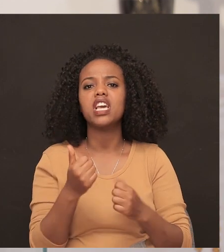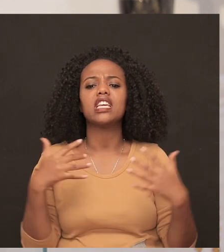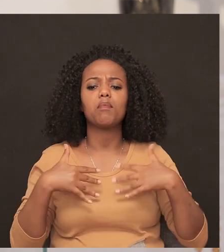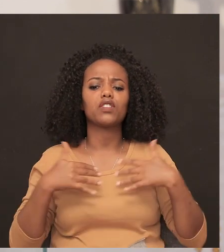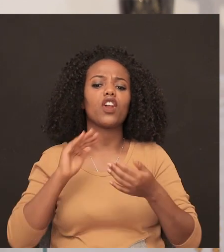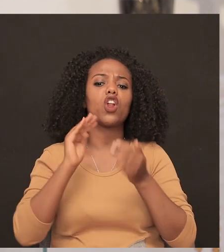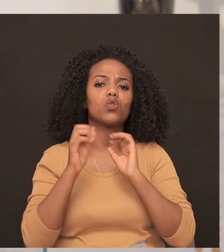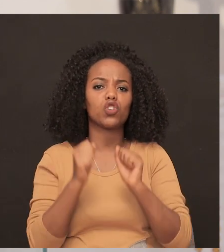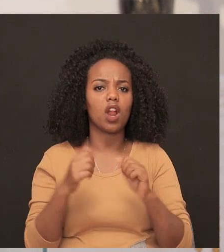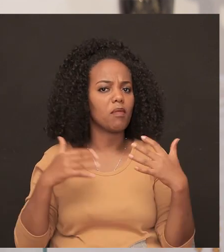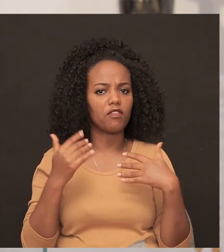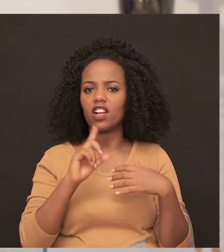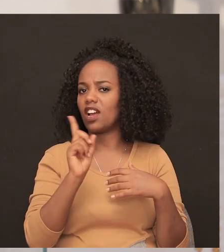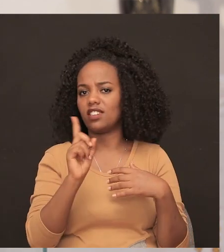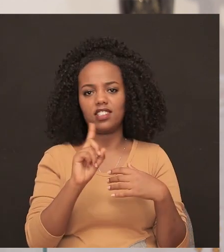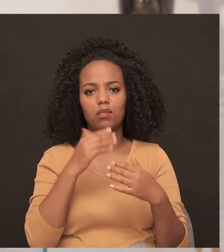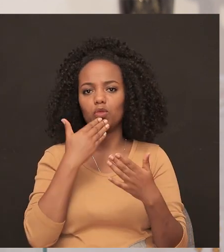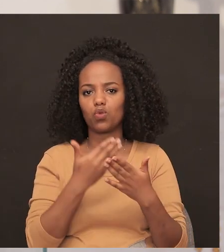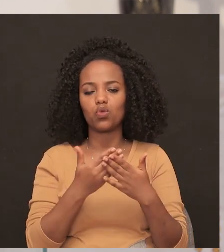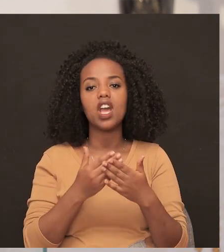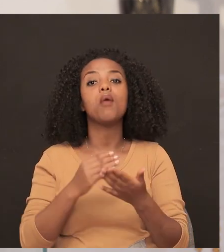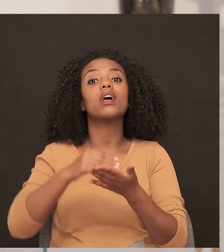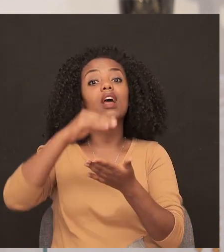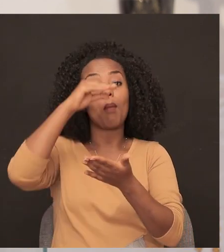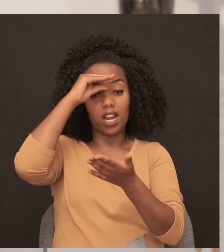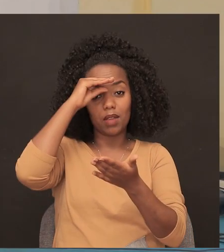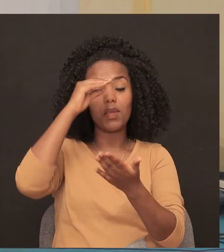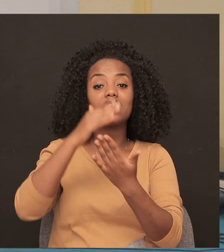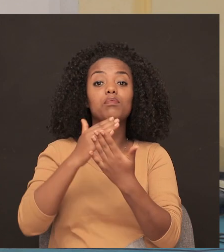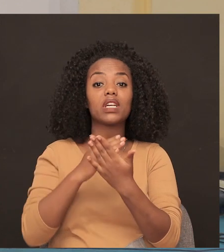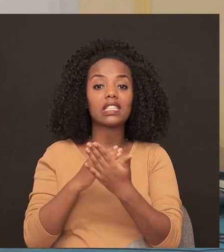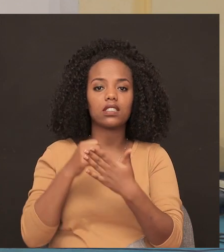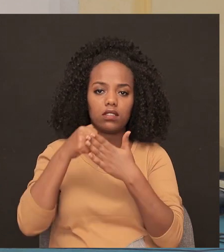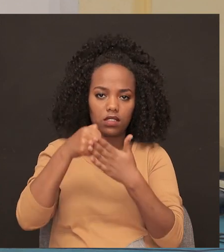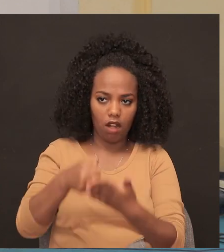የሚያስፈራ ሊሆን ይችላል። መፍራት አይደለም መፍትሄው። በተማርክበት ትምህርት